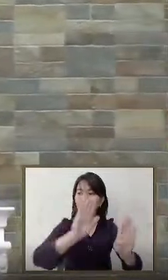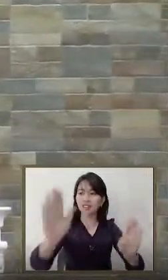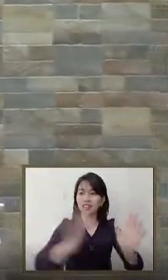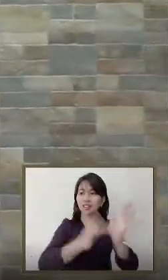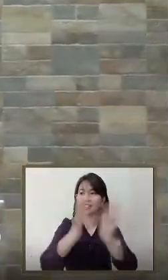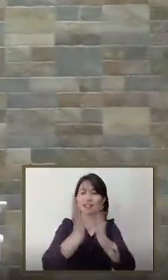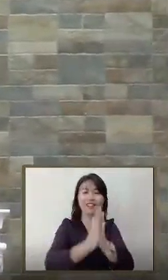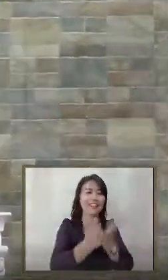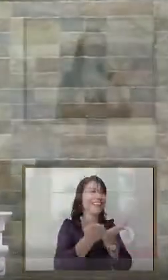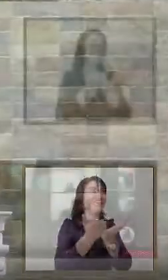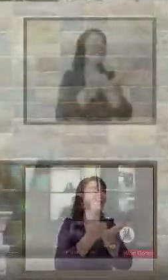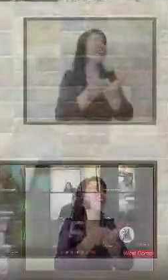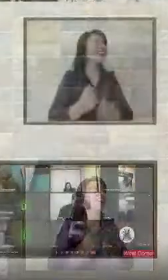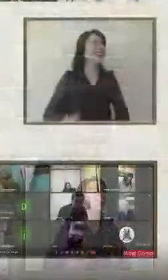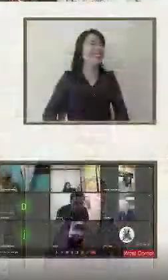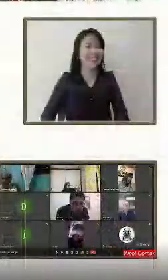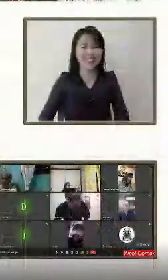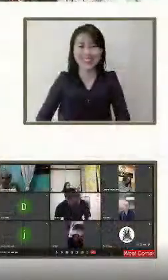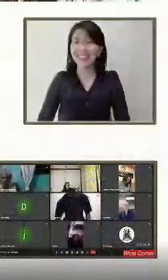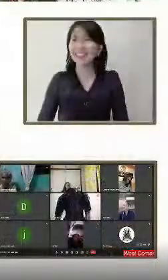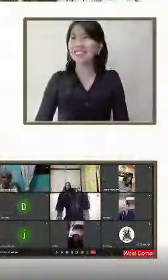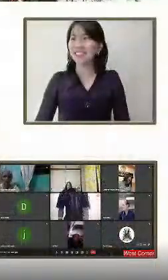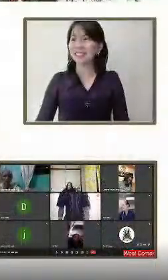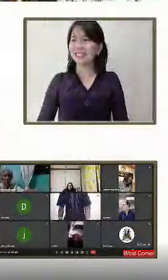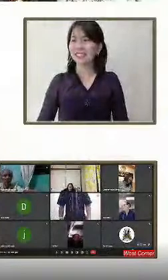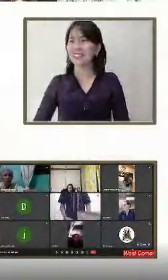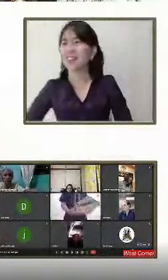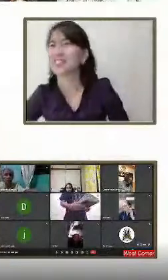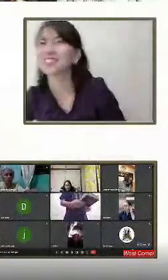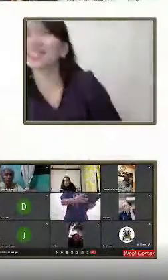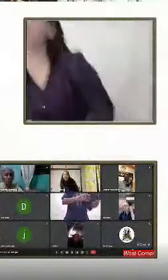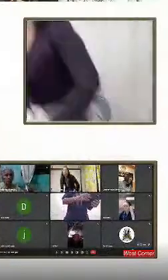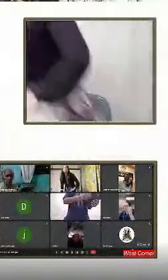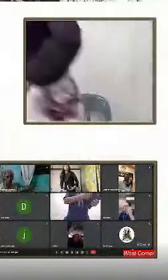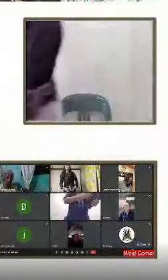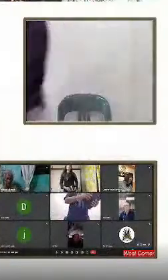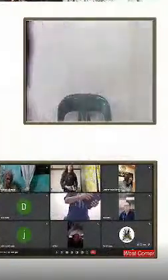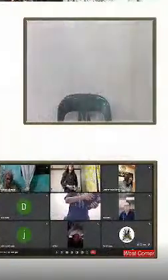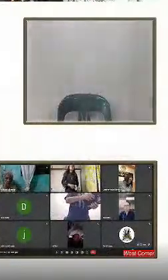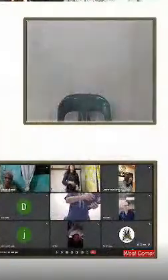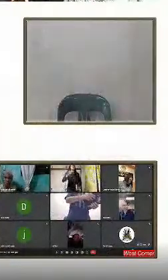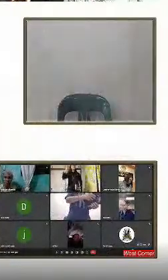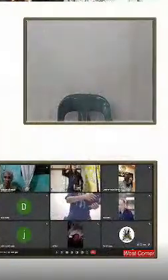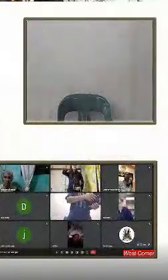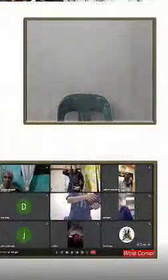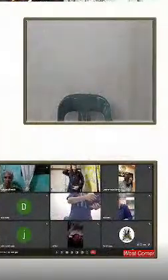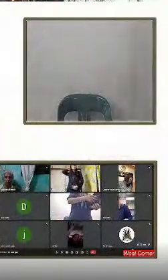Bibles somewhere, and Pastor Dexter will come and preach for us tonight.